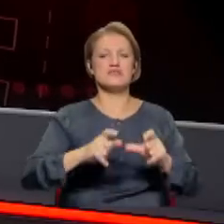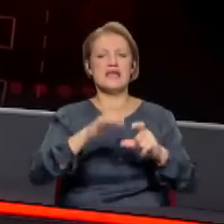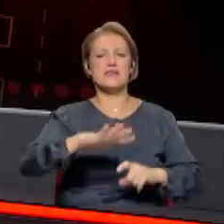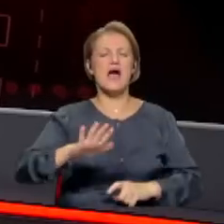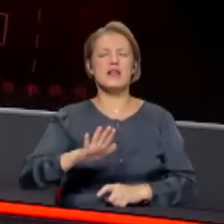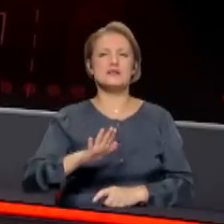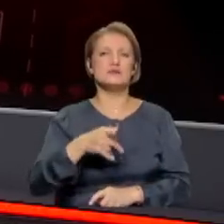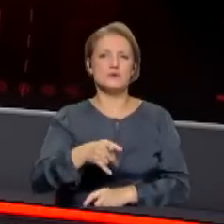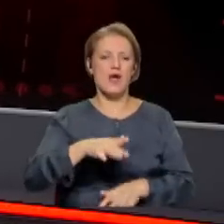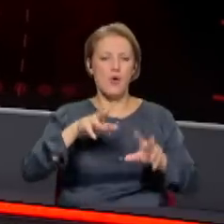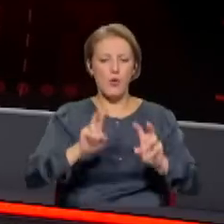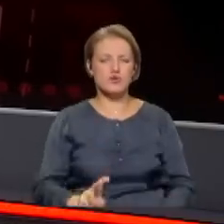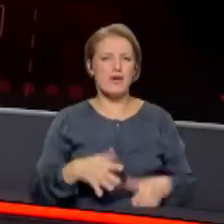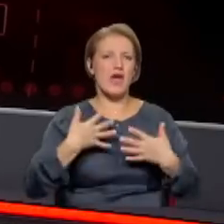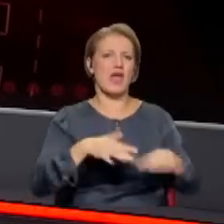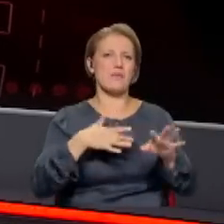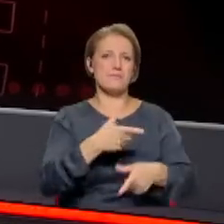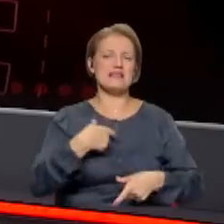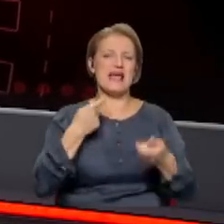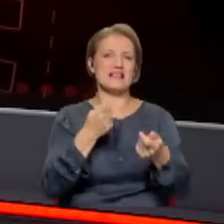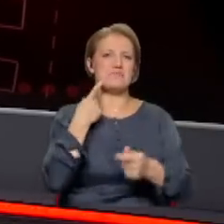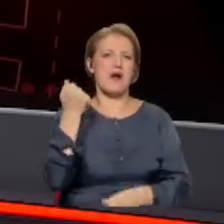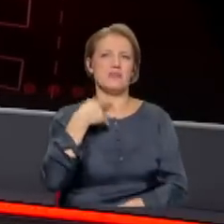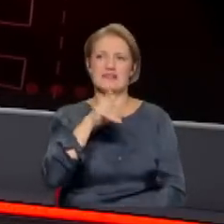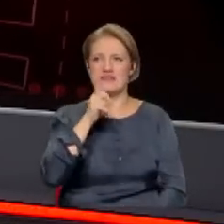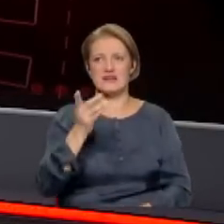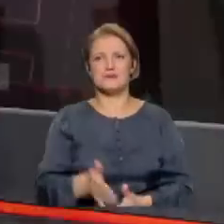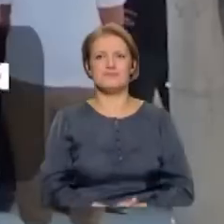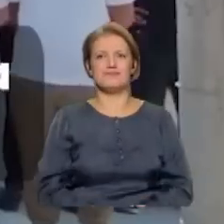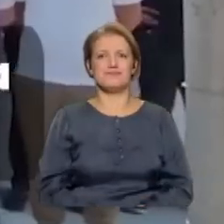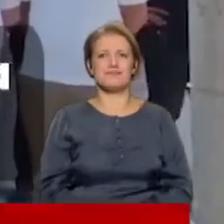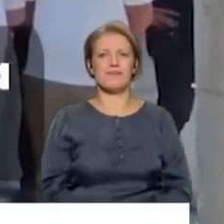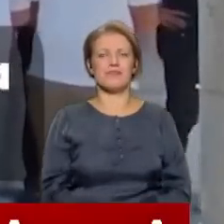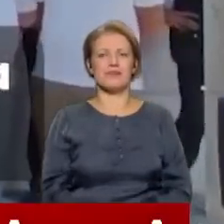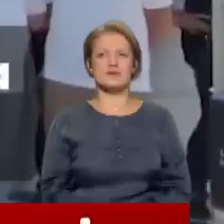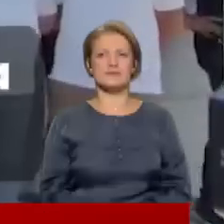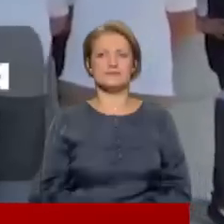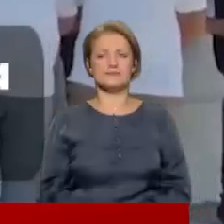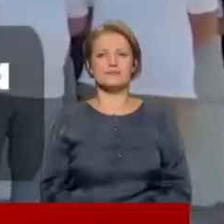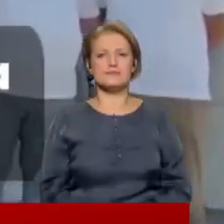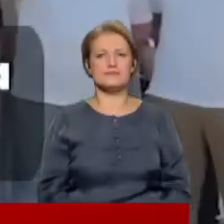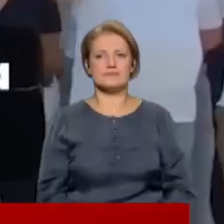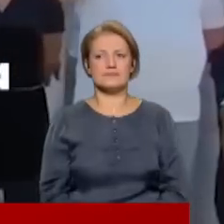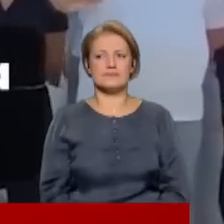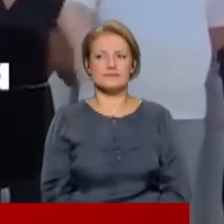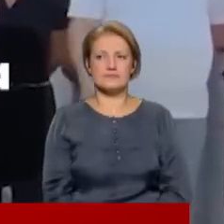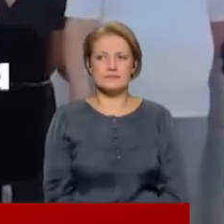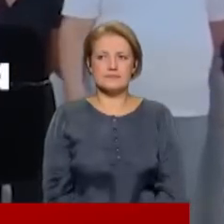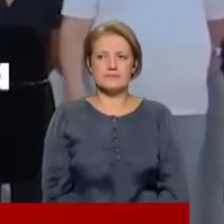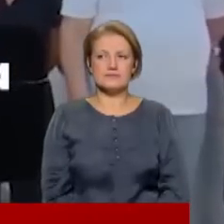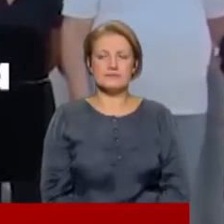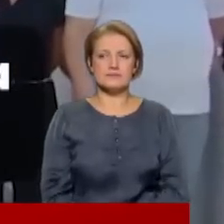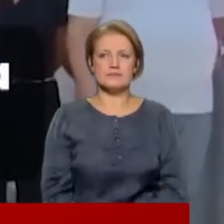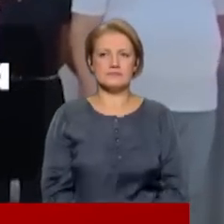yaptığı oturma eylemiyle Milli Eğitim Bakanı'na seslendi. Söz konusu olayda görevi ihmal ve kusurdan hakkında soruşturma